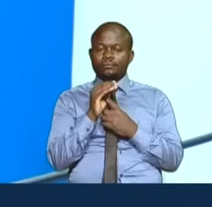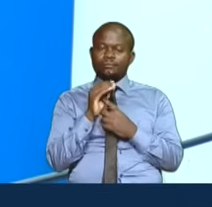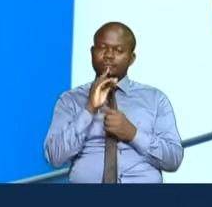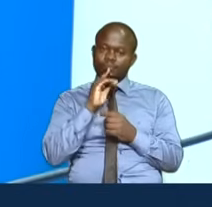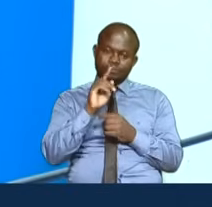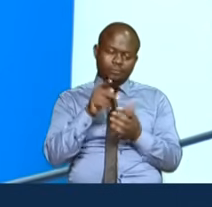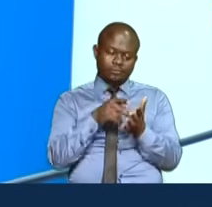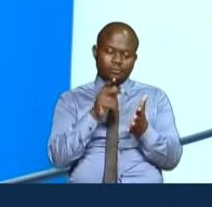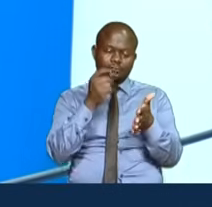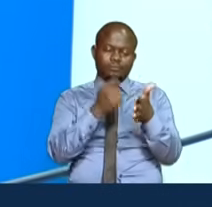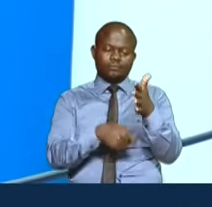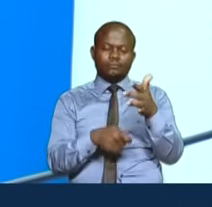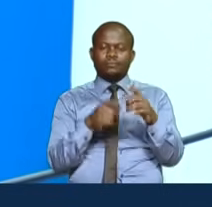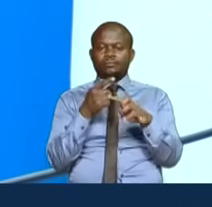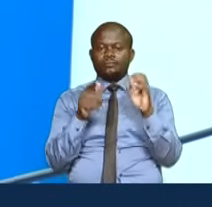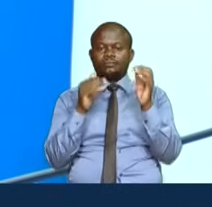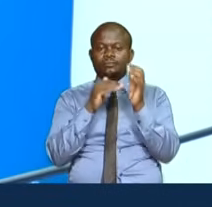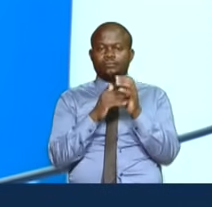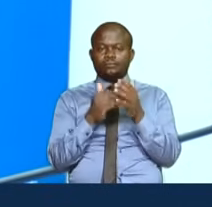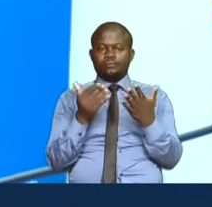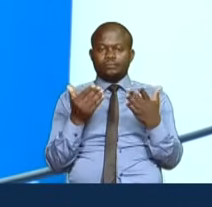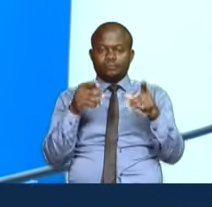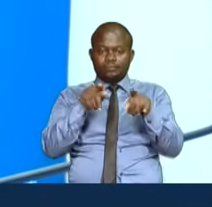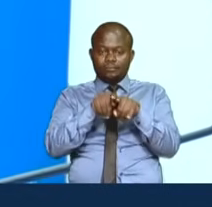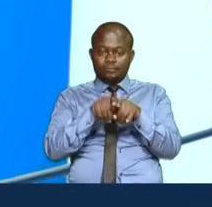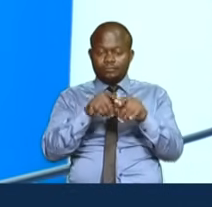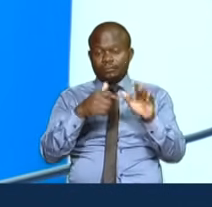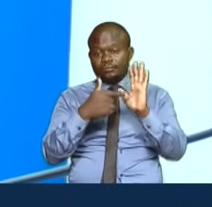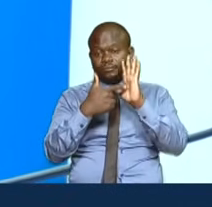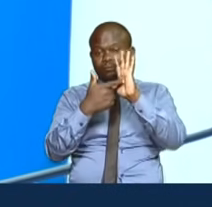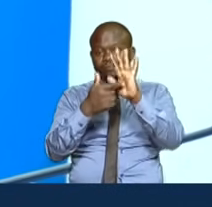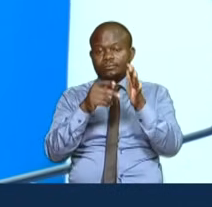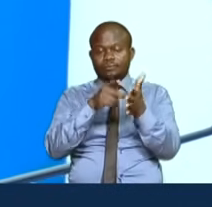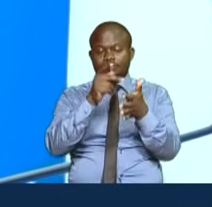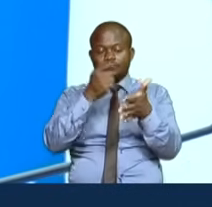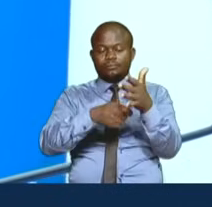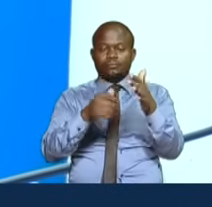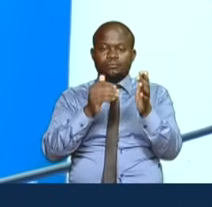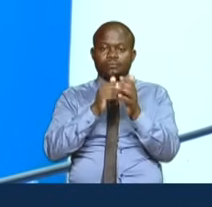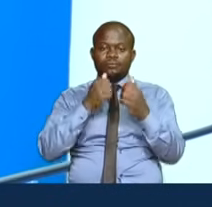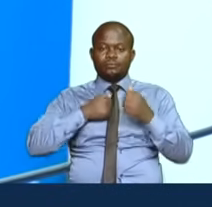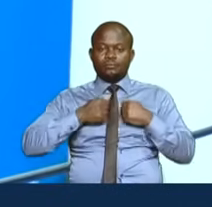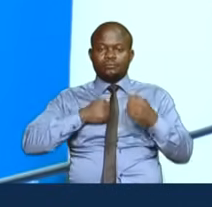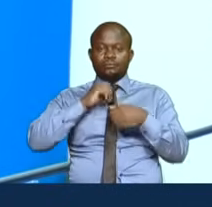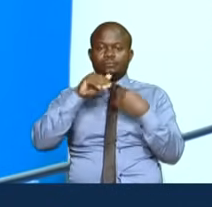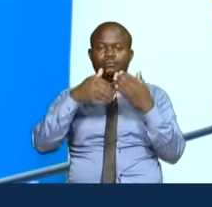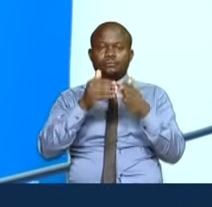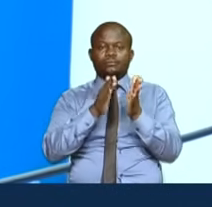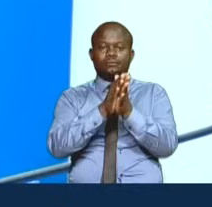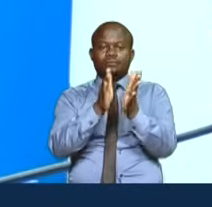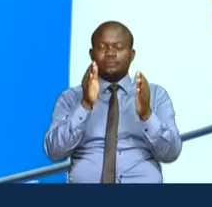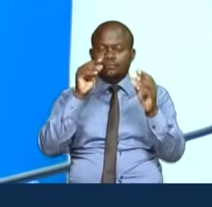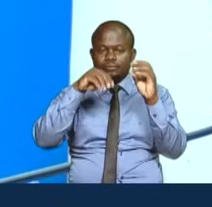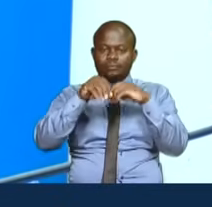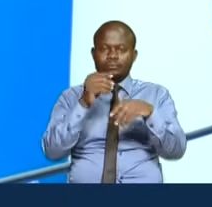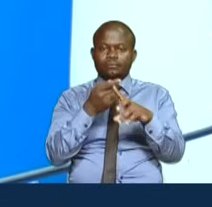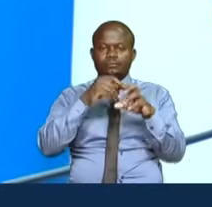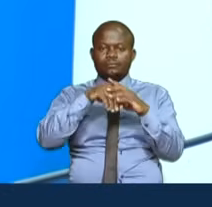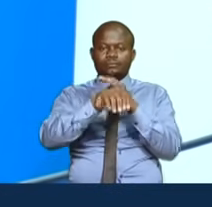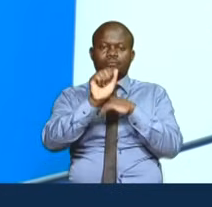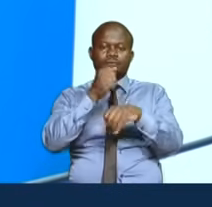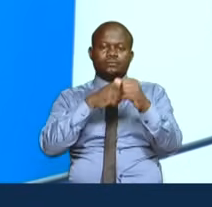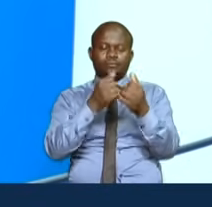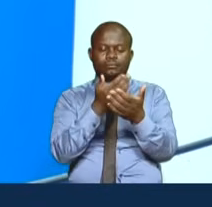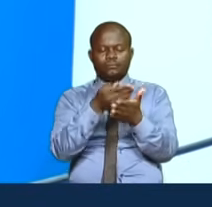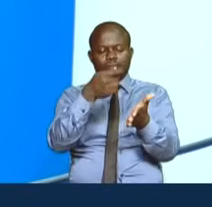gusora ari nako tumurikira abasora n'abaturarwanda muri rusange umusaruro wavuye mu bikorwa